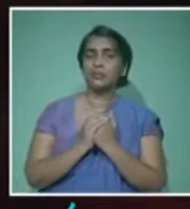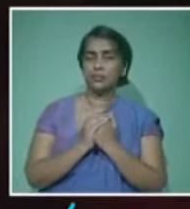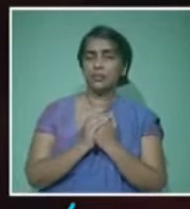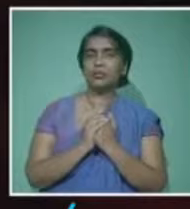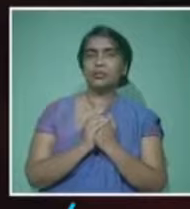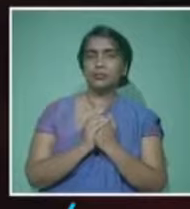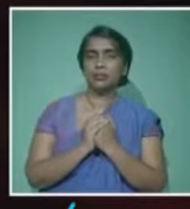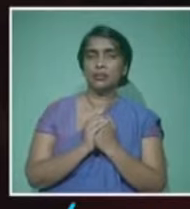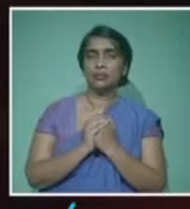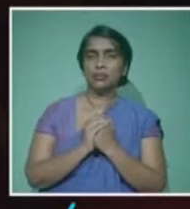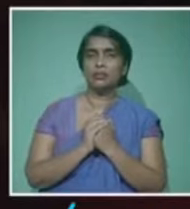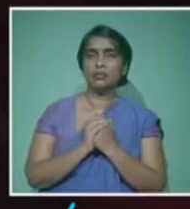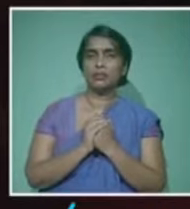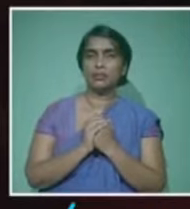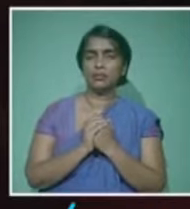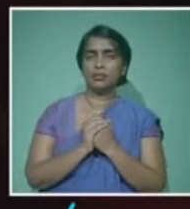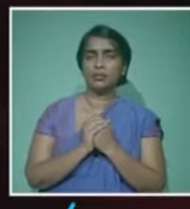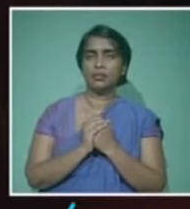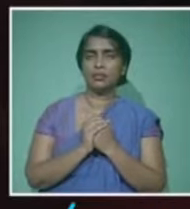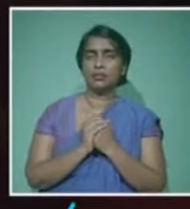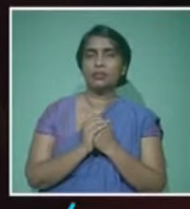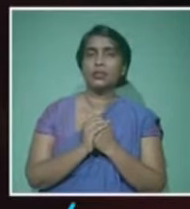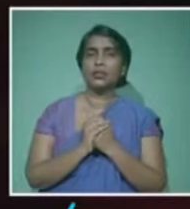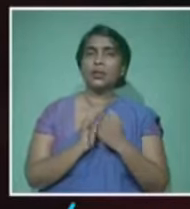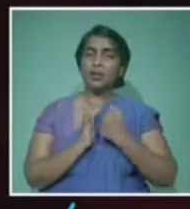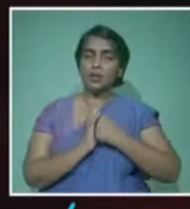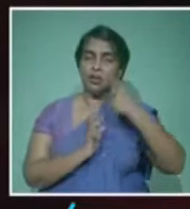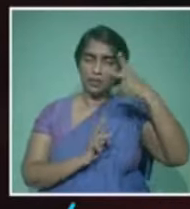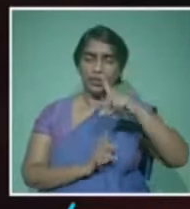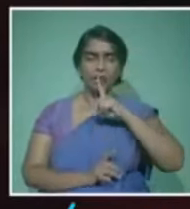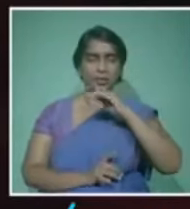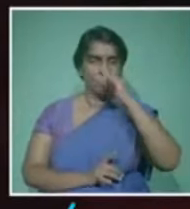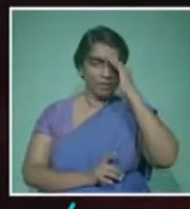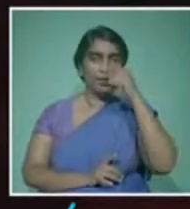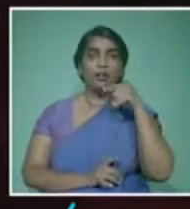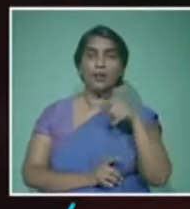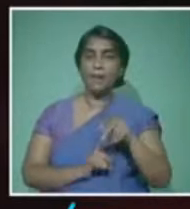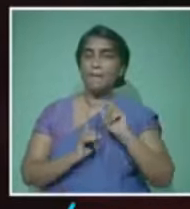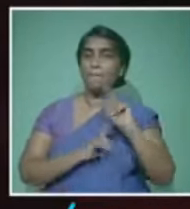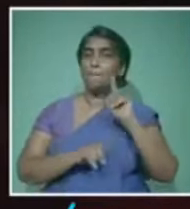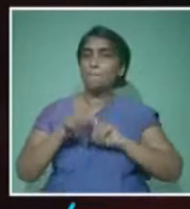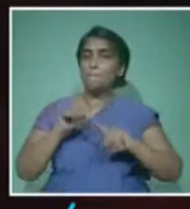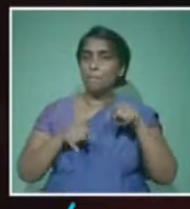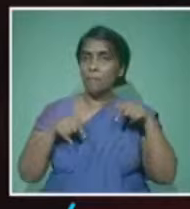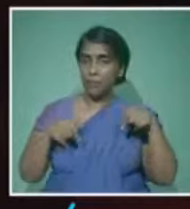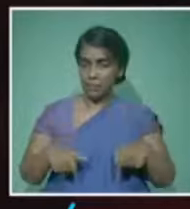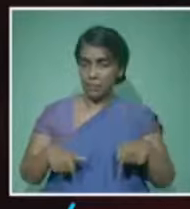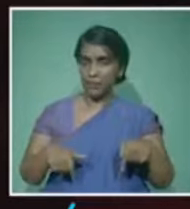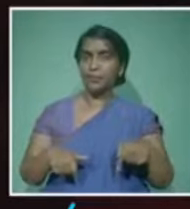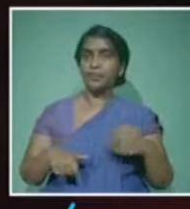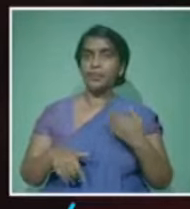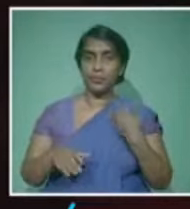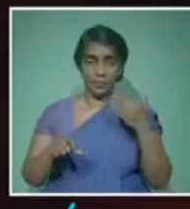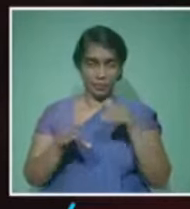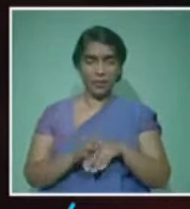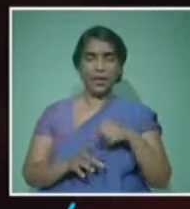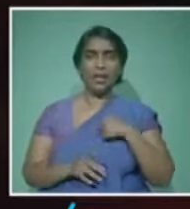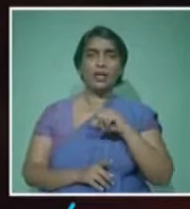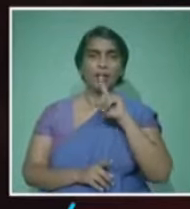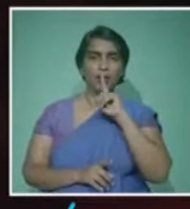ප්‍රශ්න විතරක් වාදයකට යන්න නැතු උත්තරයක් දෙන්න ගරු නියෝජ්‍ය කතානායකතුමනි මේ පාර්ලිමේන්තුවේ මෙතනටම ඇවිල්ලා මම ඇවිල්ලා